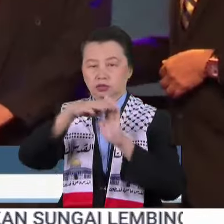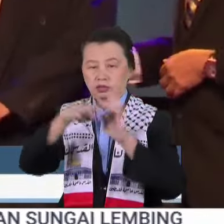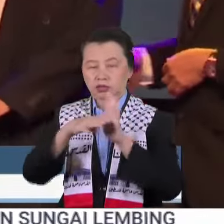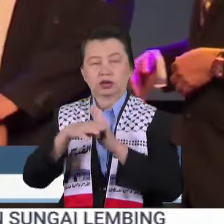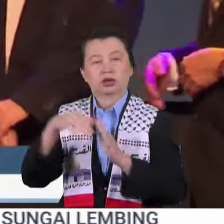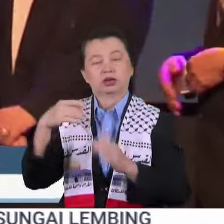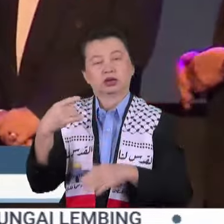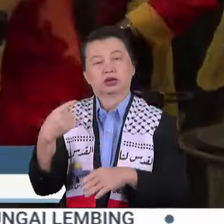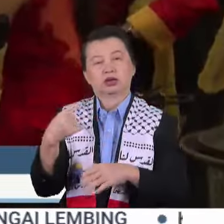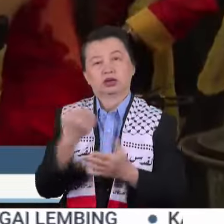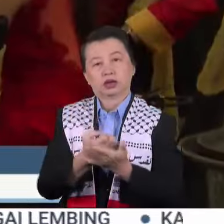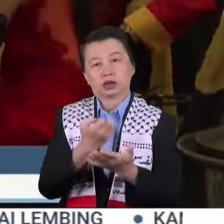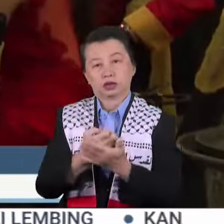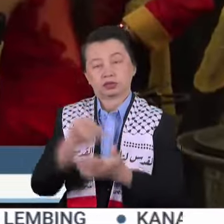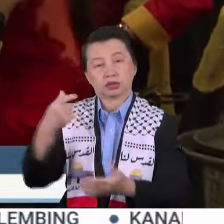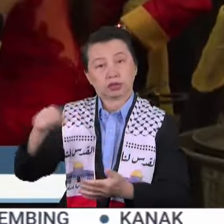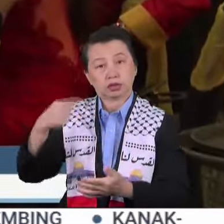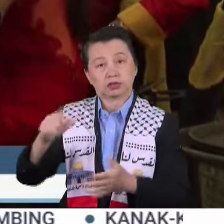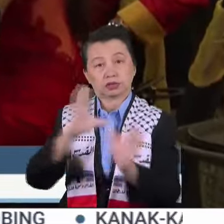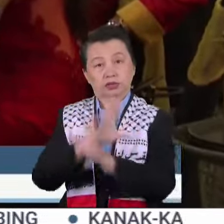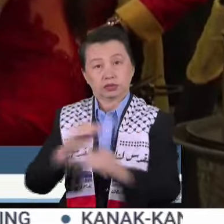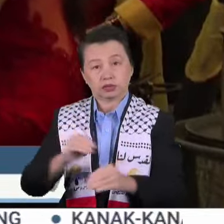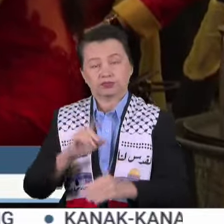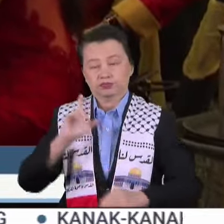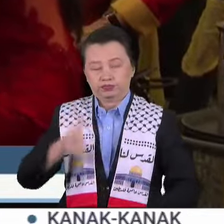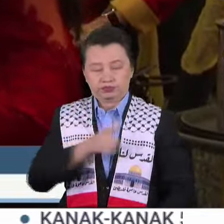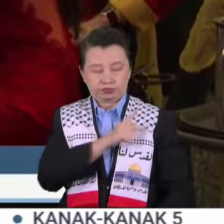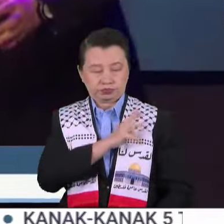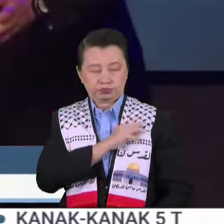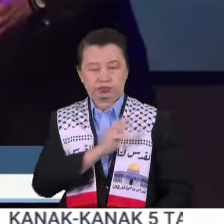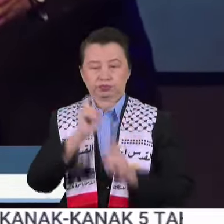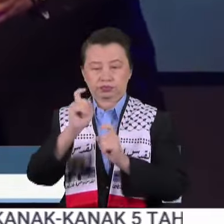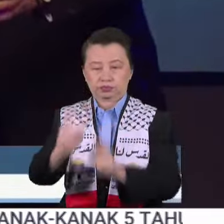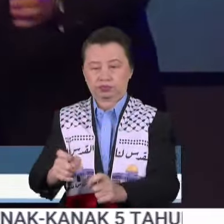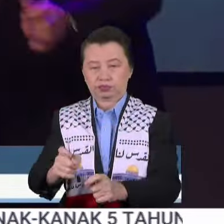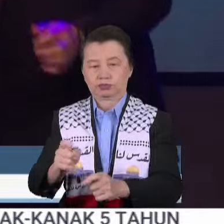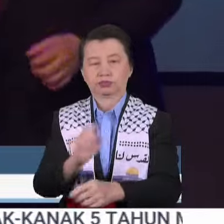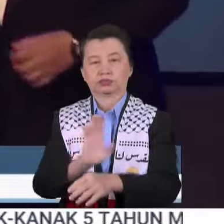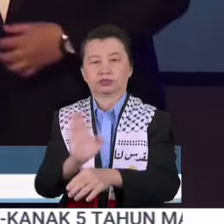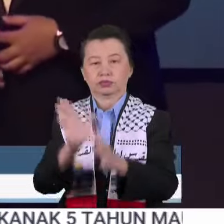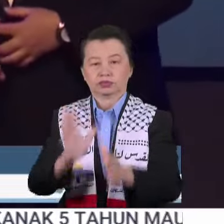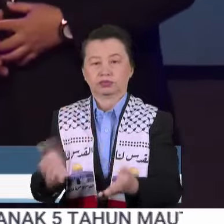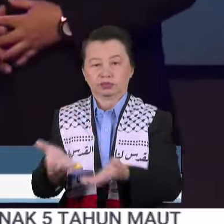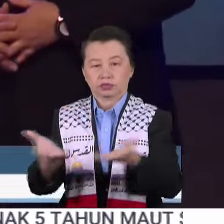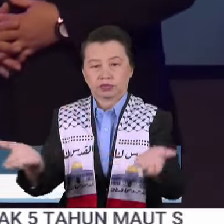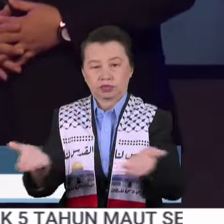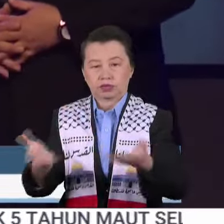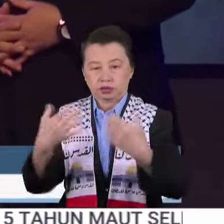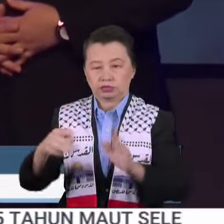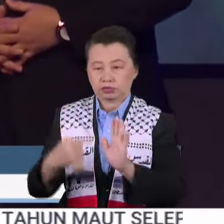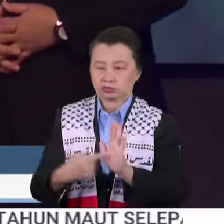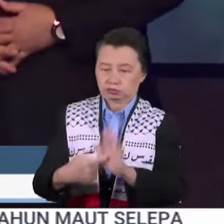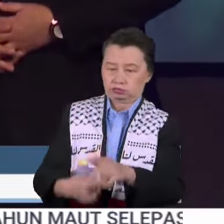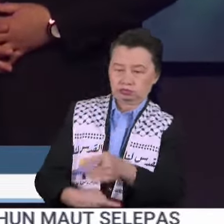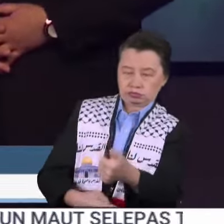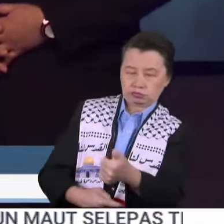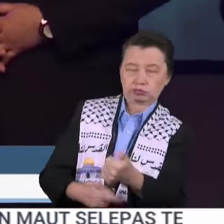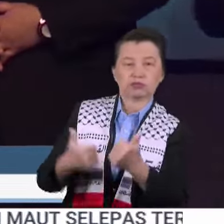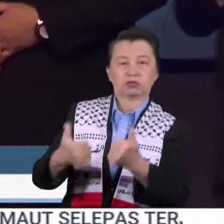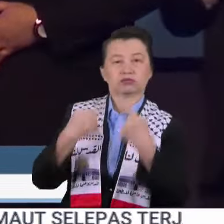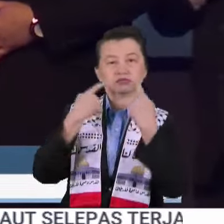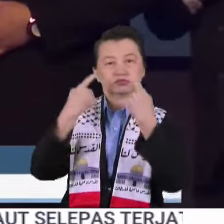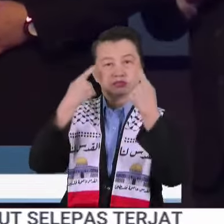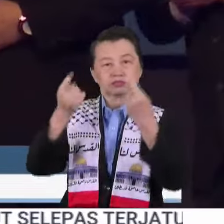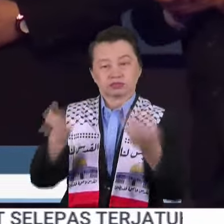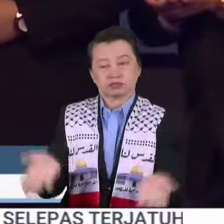ekonomi hijau Sarawak. Premier Sarawak kemudiannya menyampaikan anugerah kepada usahawan-usahawan tempatan yang telah menunjukkan tahap